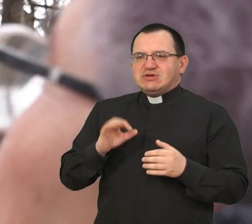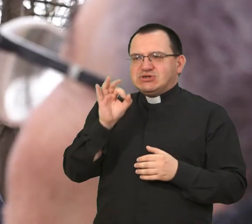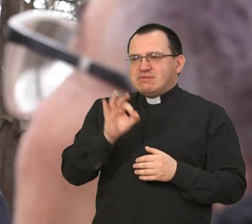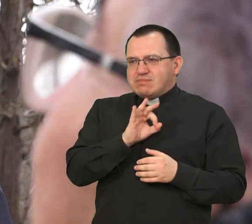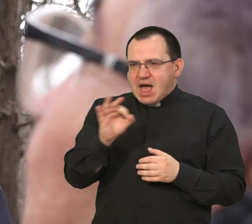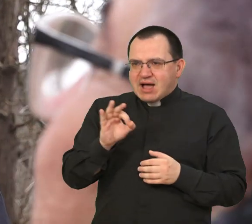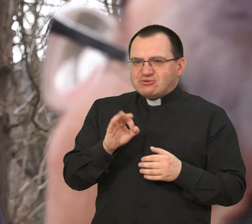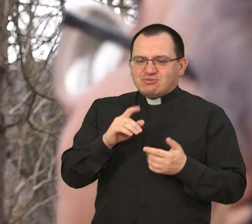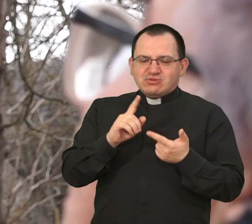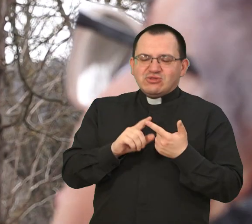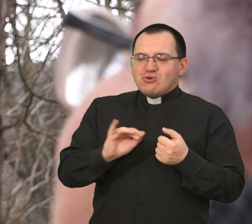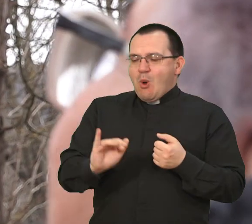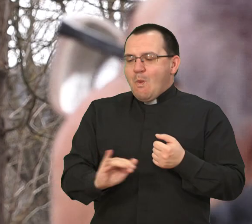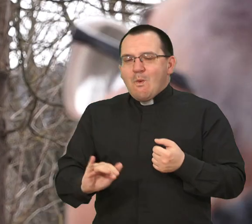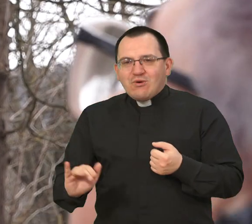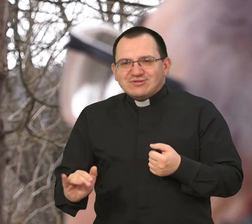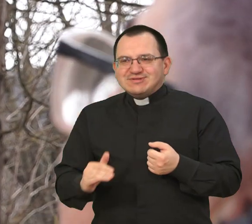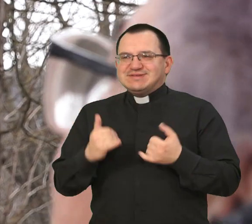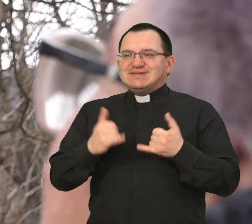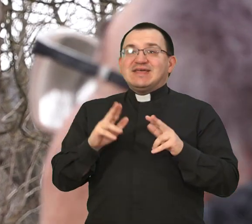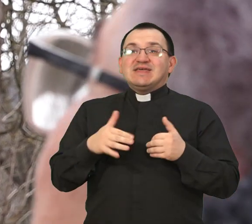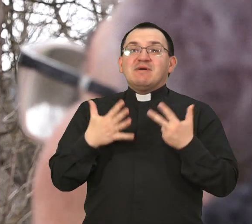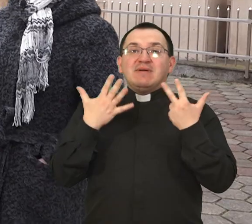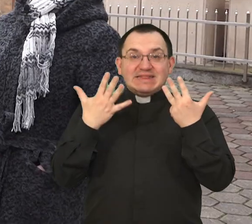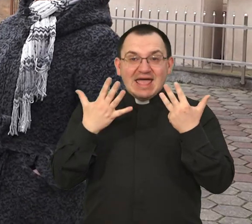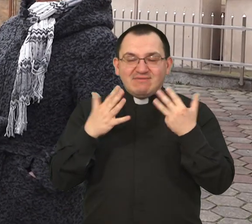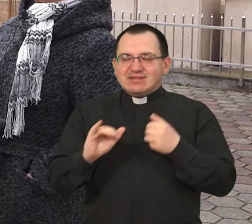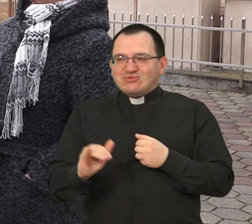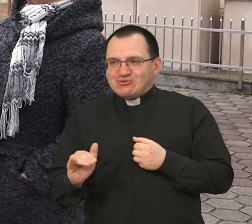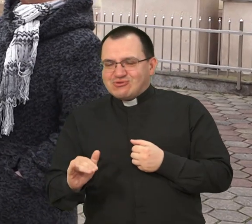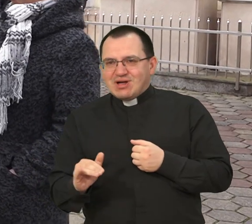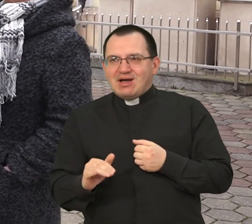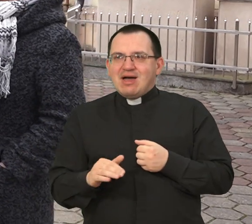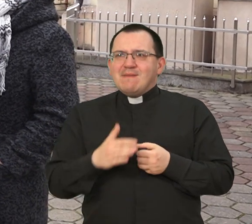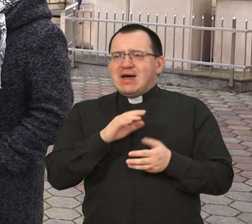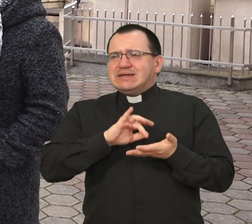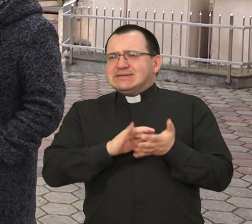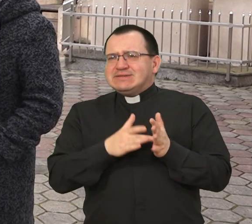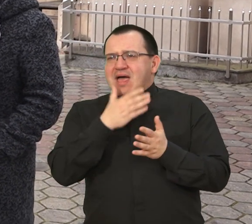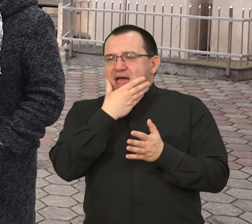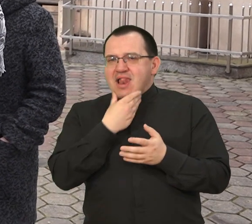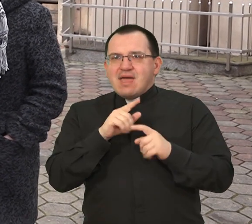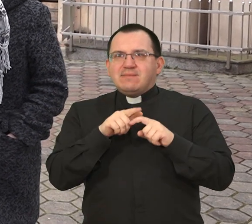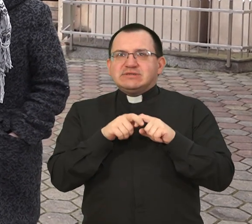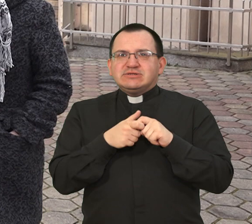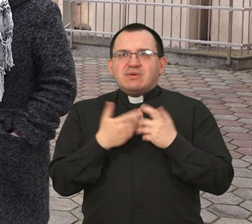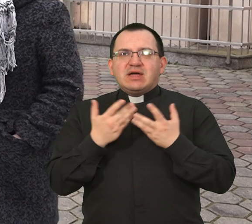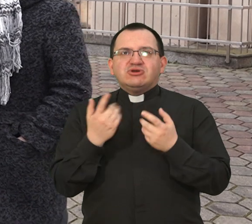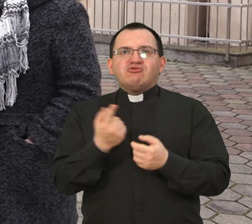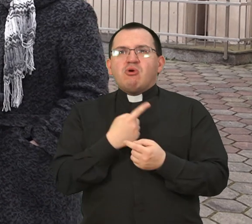onda unucima, kojih imam sad već, hvala Bogu, 9. Pa evo, svim lijepim stvarima koje se događaju